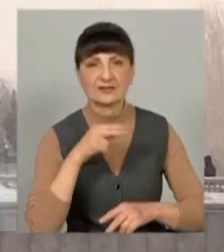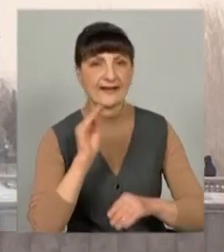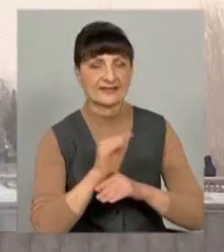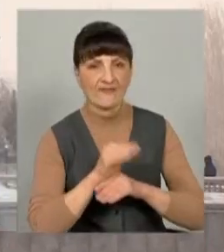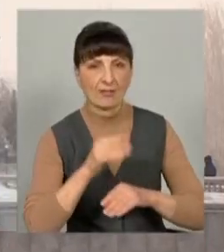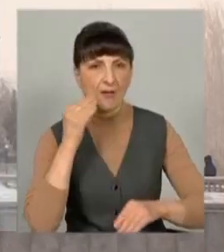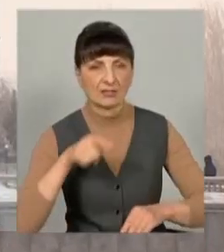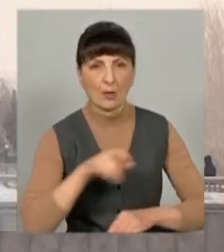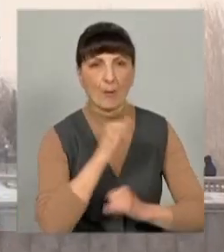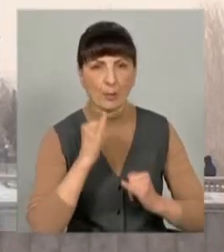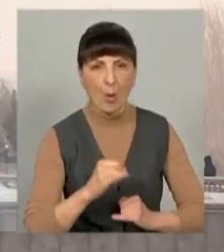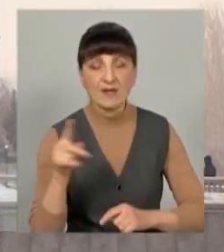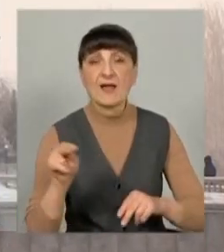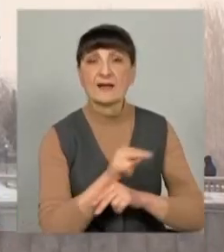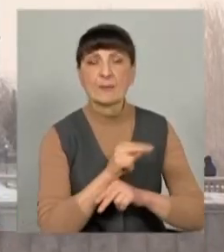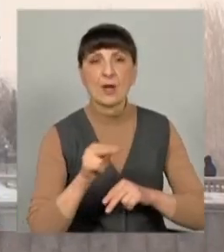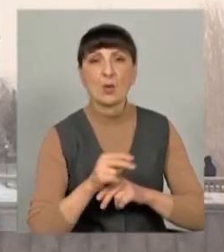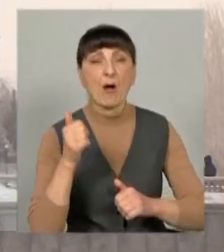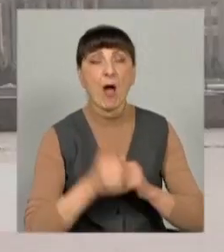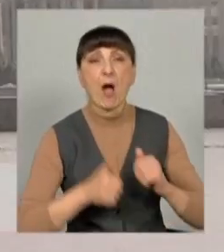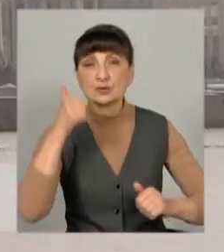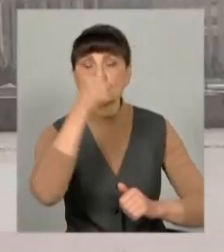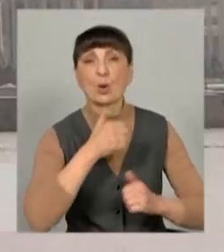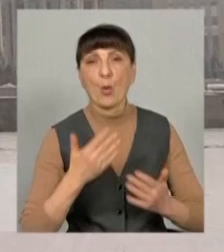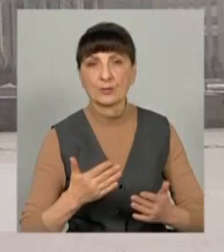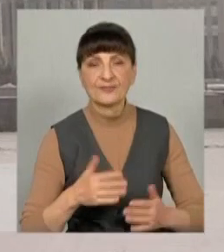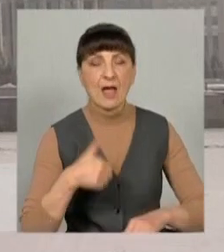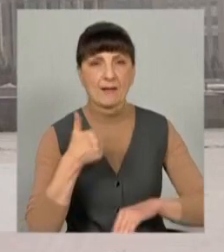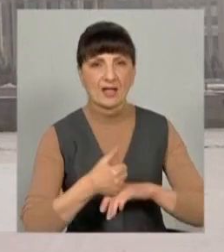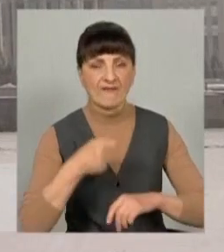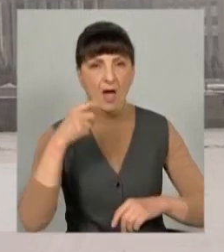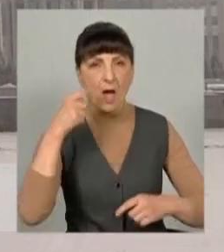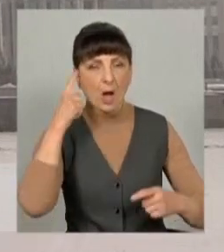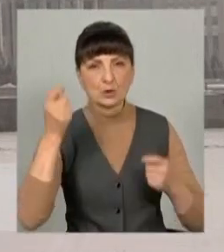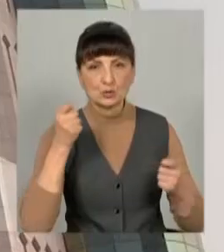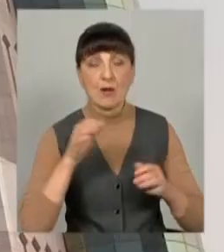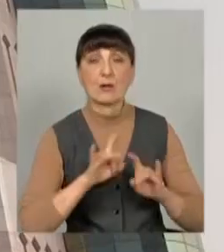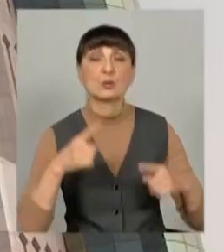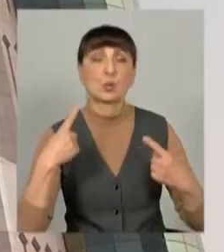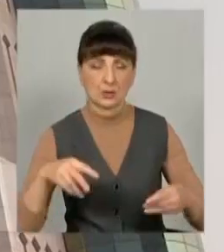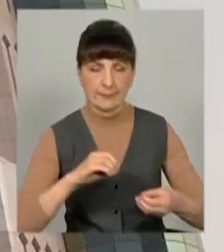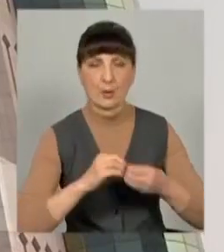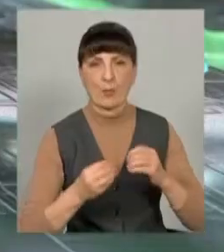дорог отметив что они ремонтируются каждый год озвучил глава государства и другие проблемы